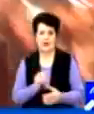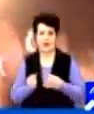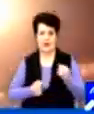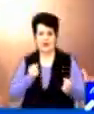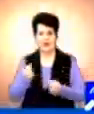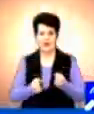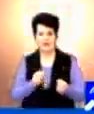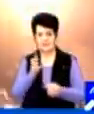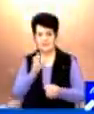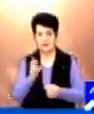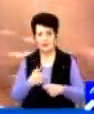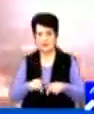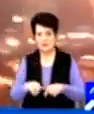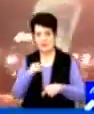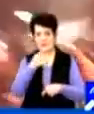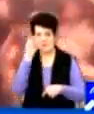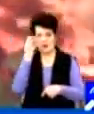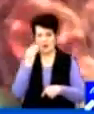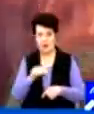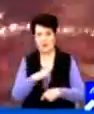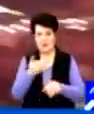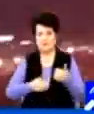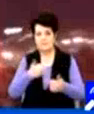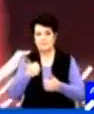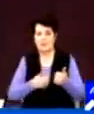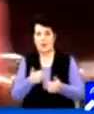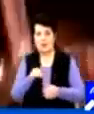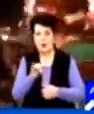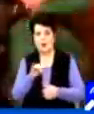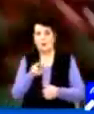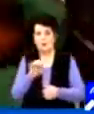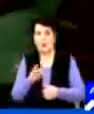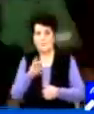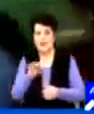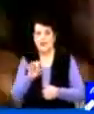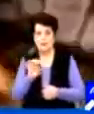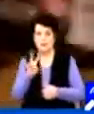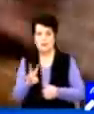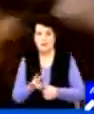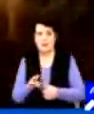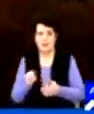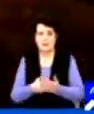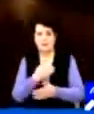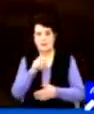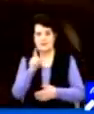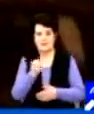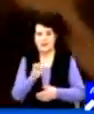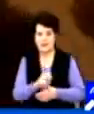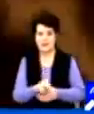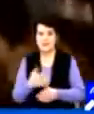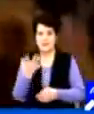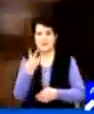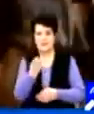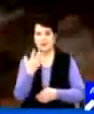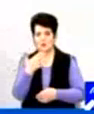Alergătorul Iulian Bercu din Republica Moldova a concurat la ultramaratonul Racing the Planet din Noua Zeelandă pe o distanță de 250